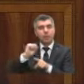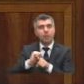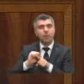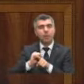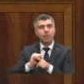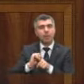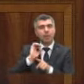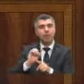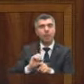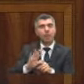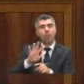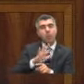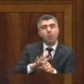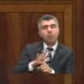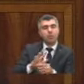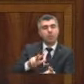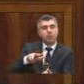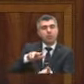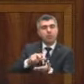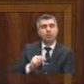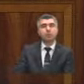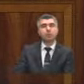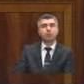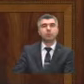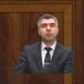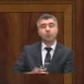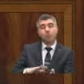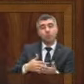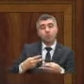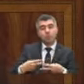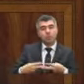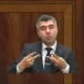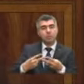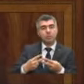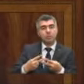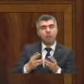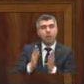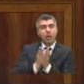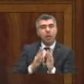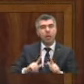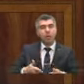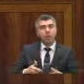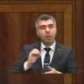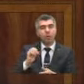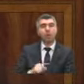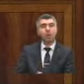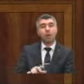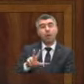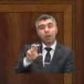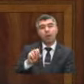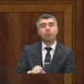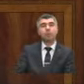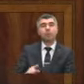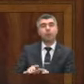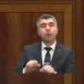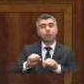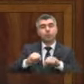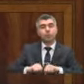المعتمدة ببلادنا منذ الميثاق الوطني للتربية والتكوين، علما أن المجلس